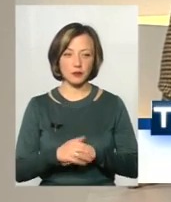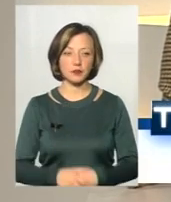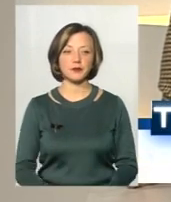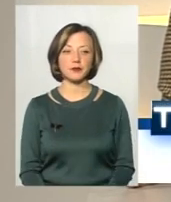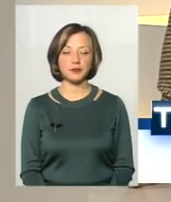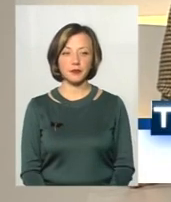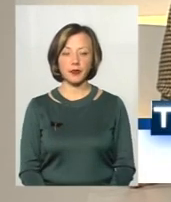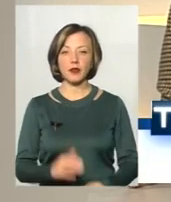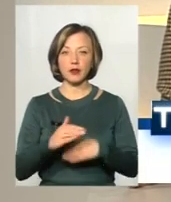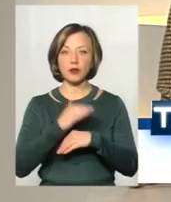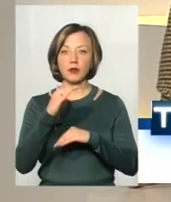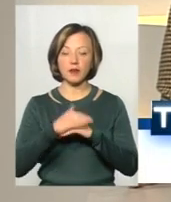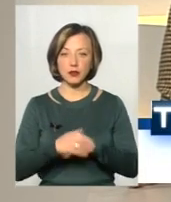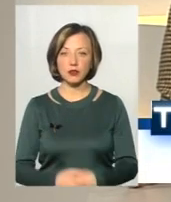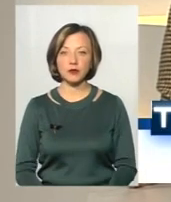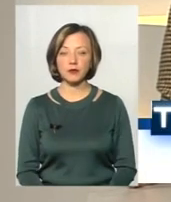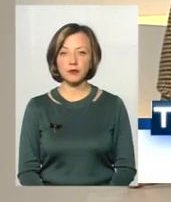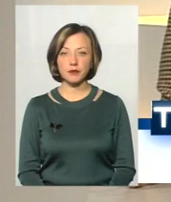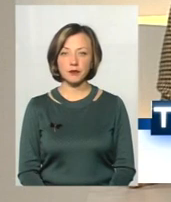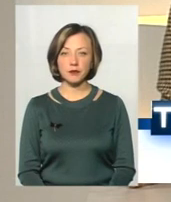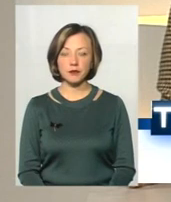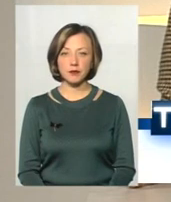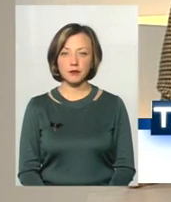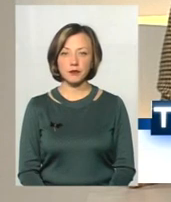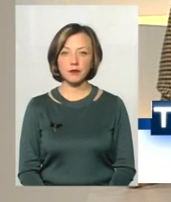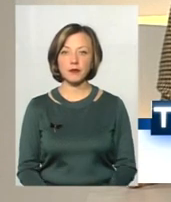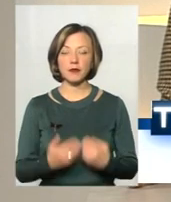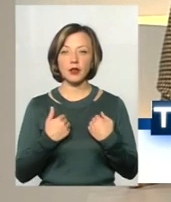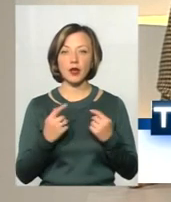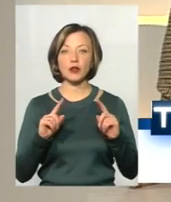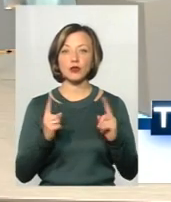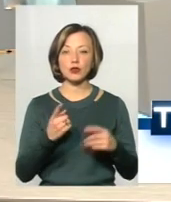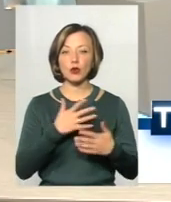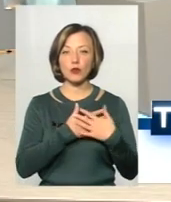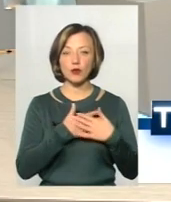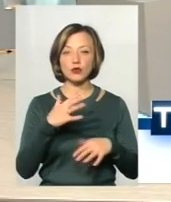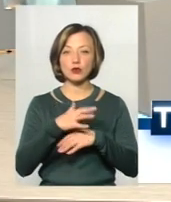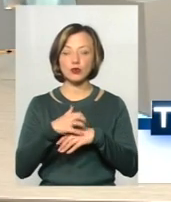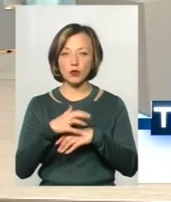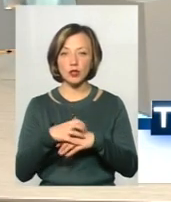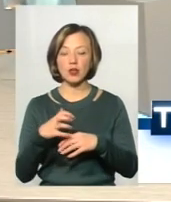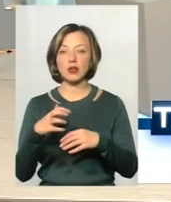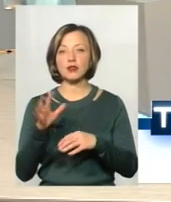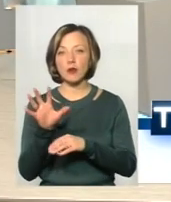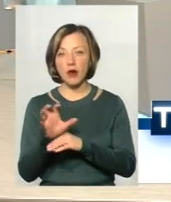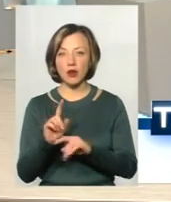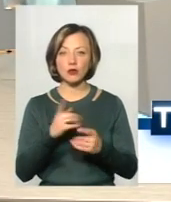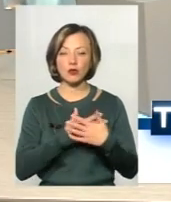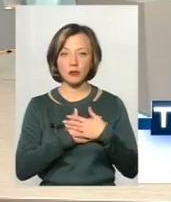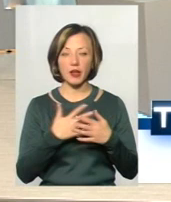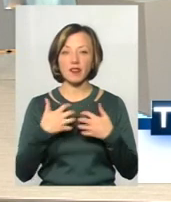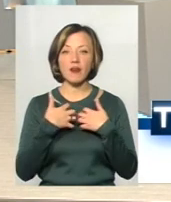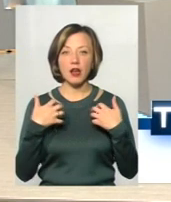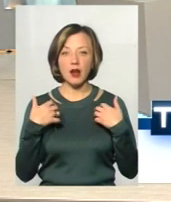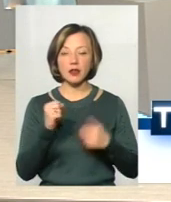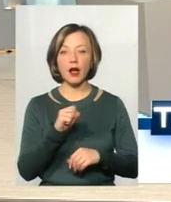вечора. Доброго вечора. Я також дуже люблю собачок, котиків, і всі ви, хто в студії, також дуже любите тварин.